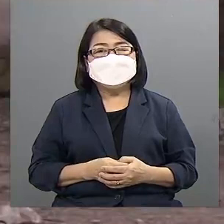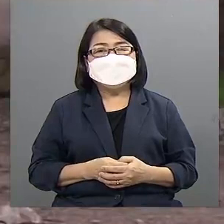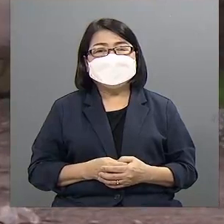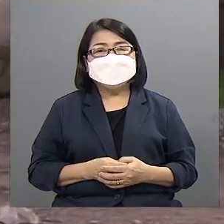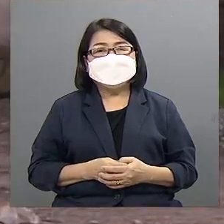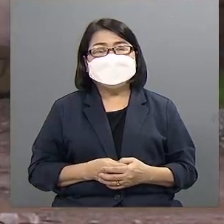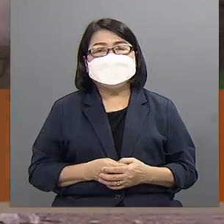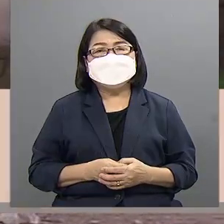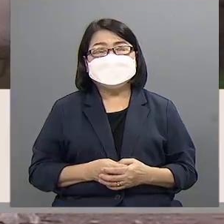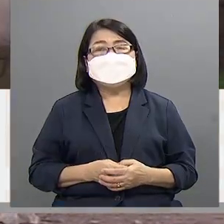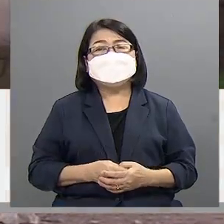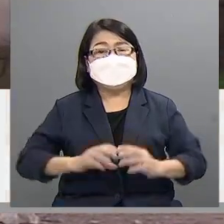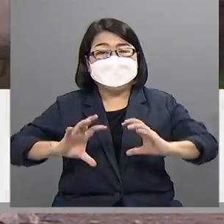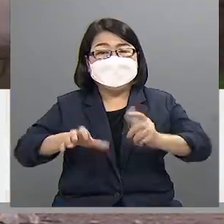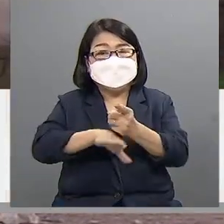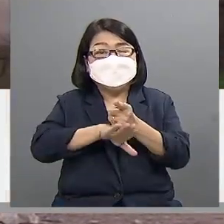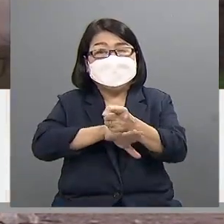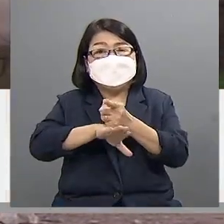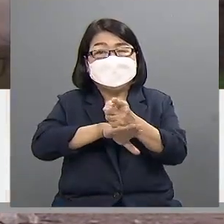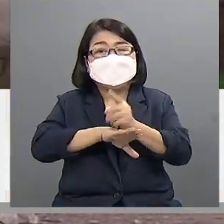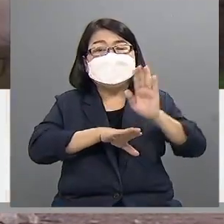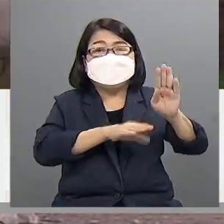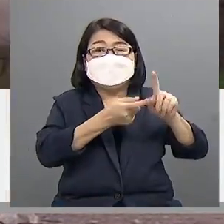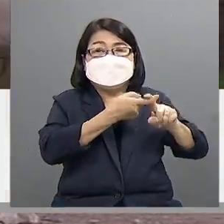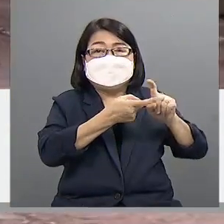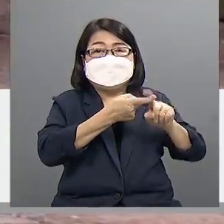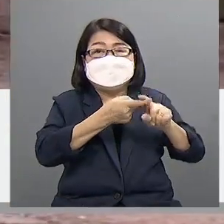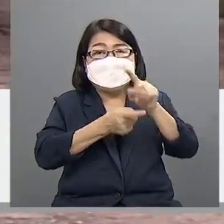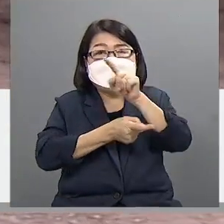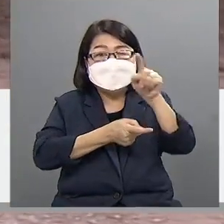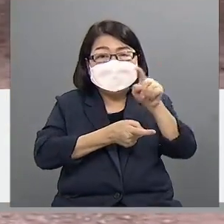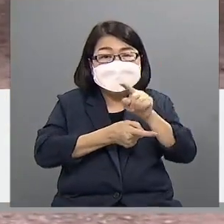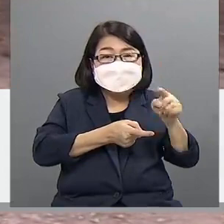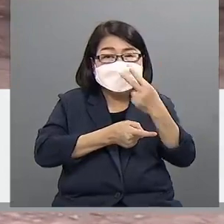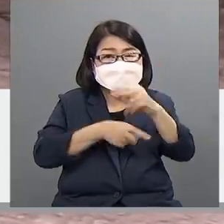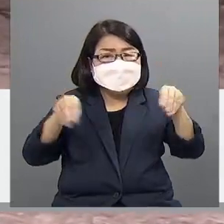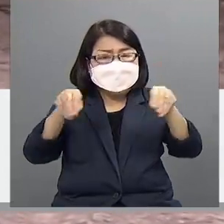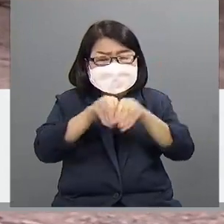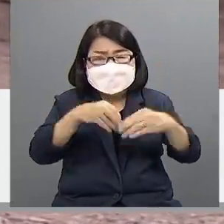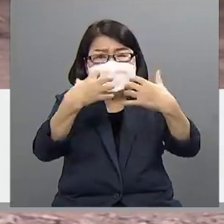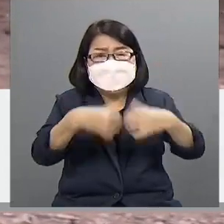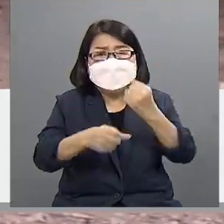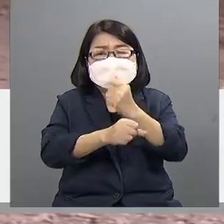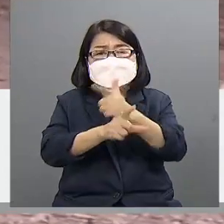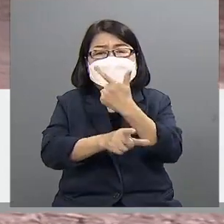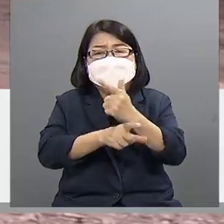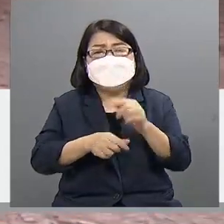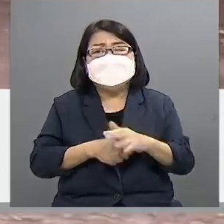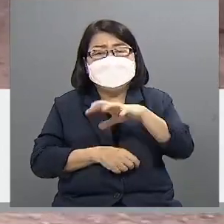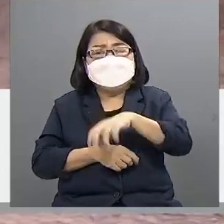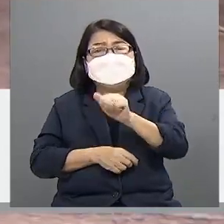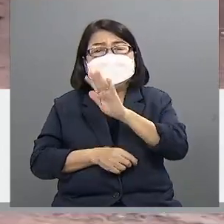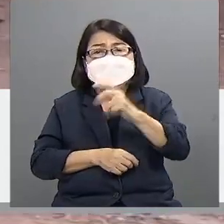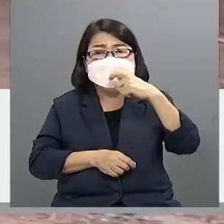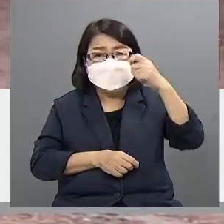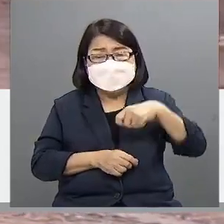รถถังที่ติดสัญลักษณ์ของกองทัพรัสเซียลาดตระเวนในพื้นที่ไม่ไกลจากโรงงานเหล็กอาซอฟสตาร์ในเมืองมาริอูโพโดยทหารของกลุ่ม